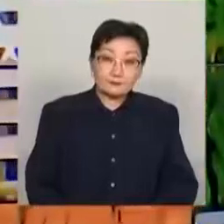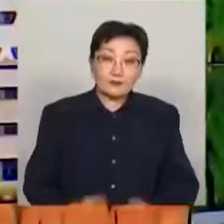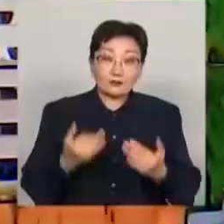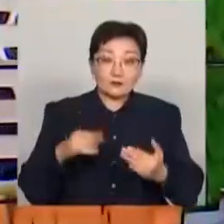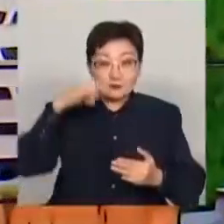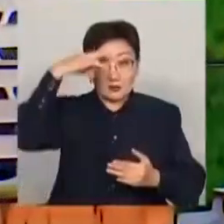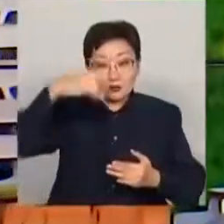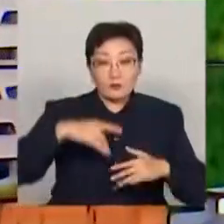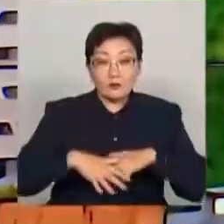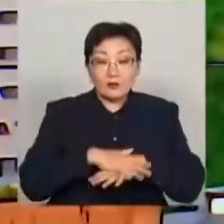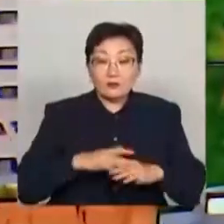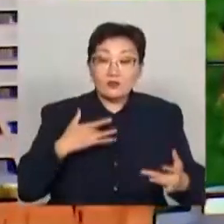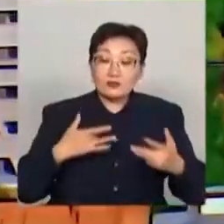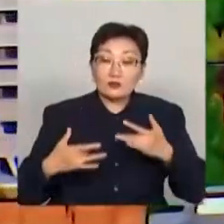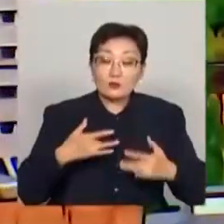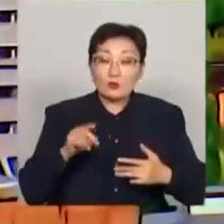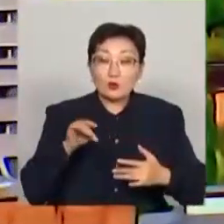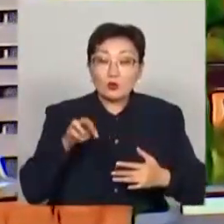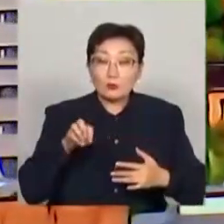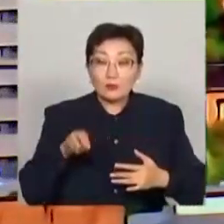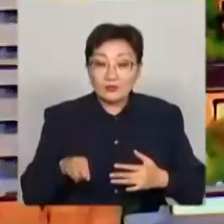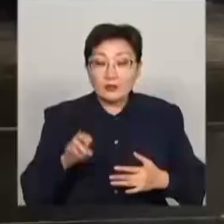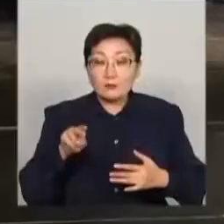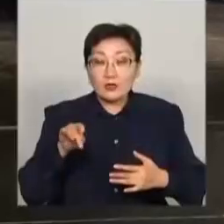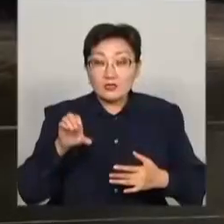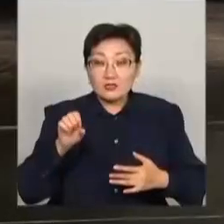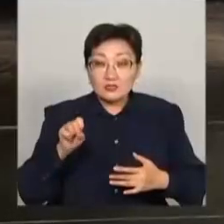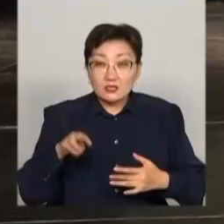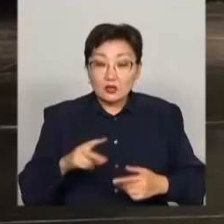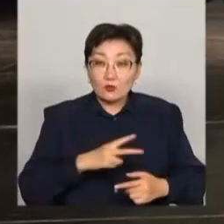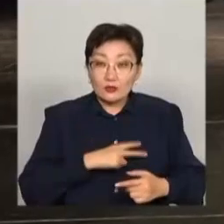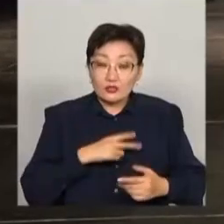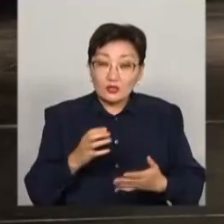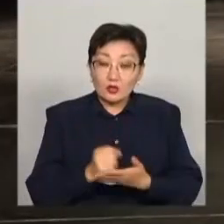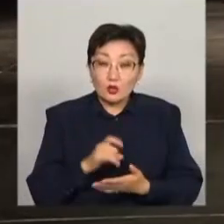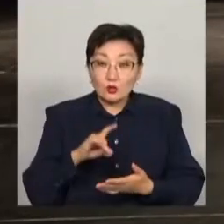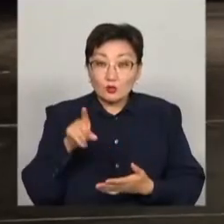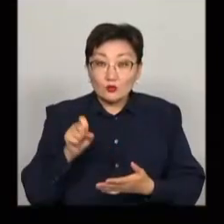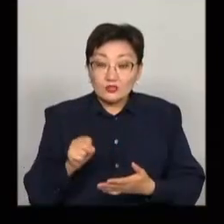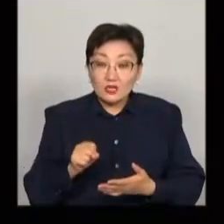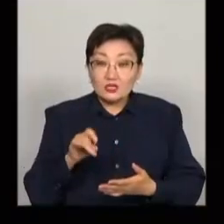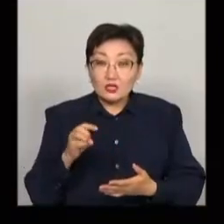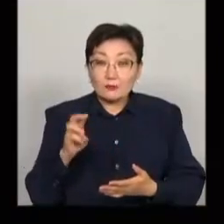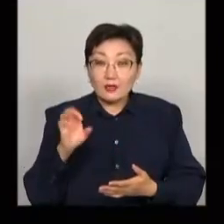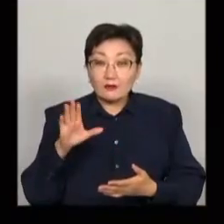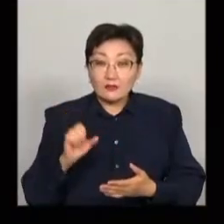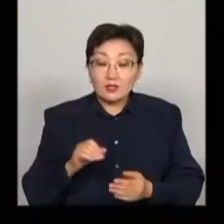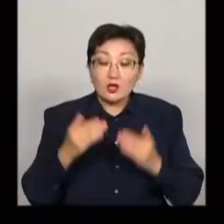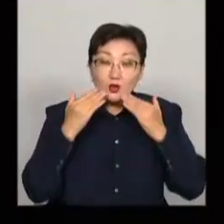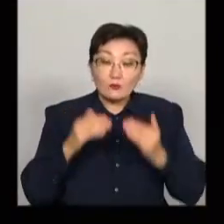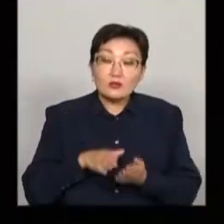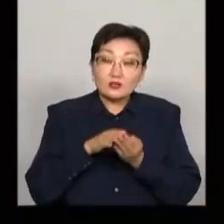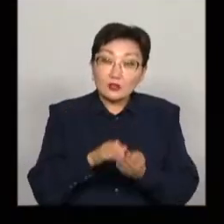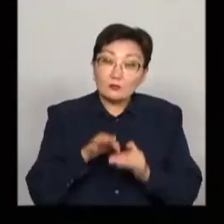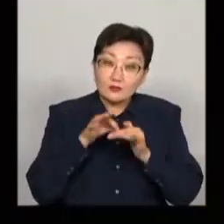Bugün Kazak jurtu halk artısı, Kurmet jene Parasat ordenlerinin iyegeri Roza Şirbekovanı aktık saparga şıxarıp saldı. Ol Ғабит